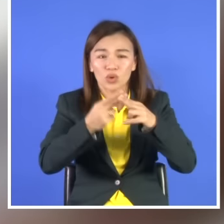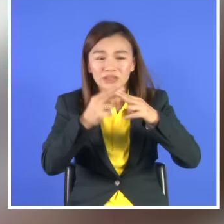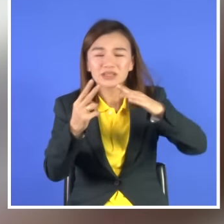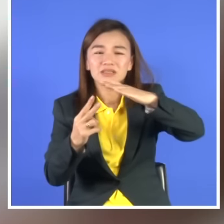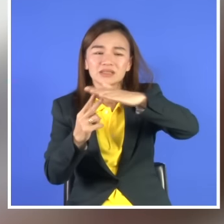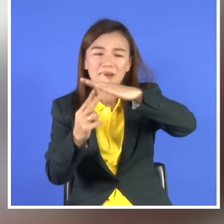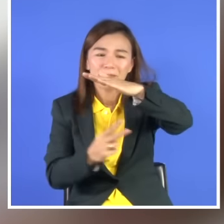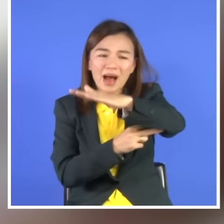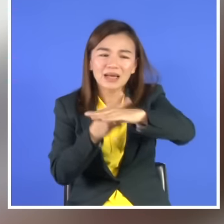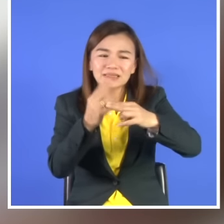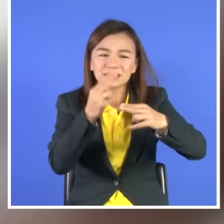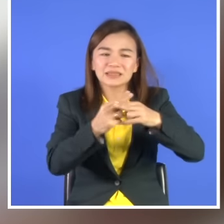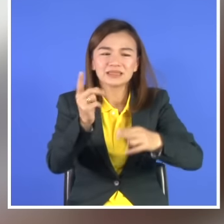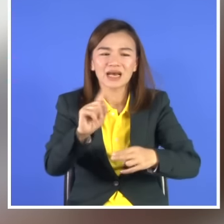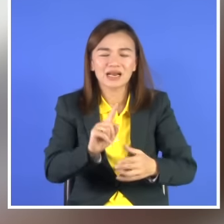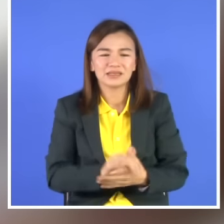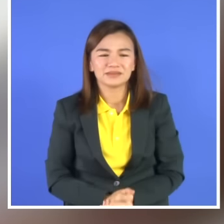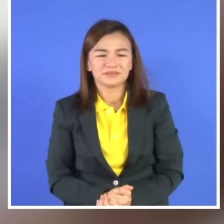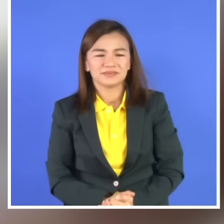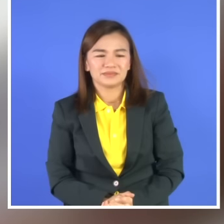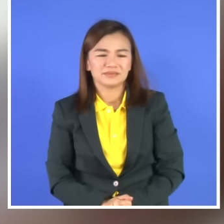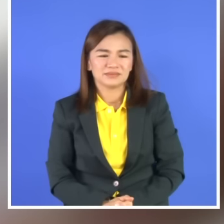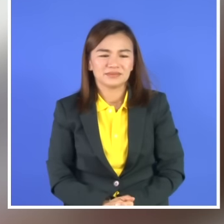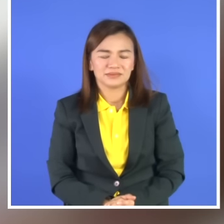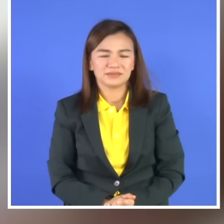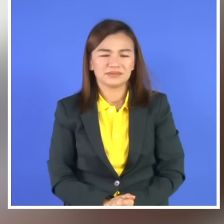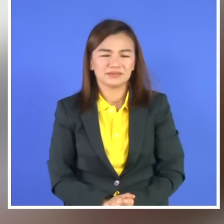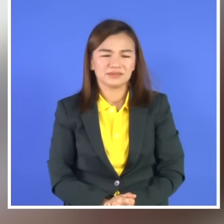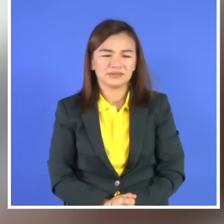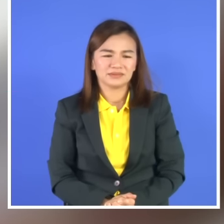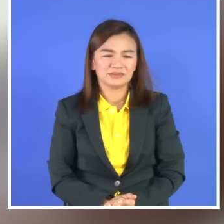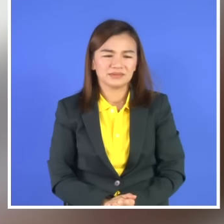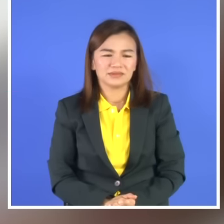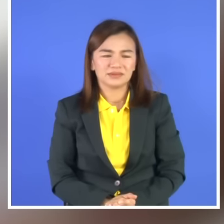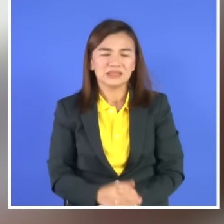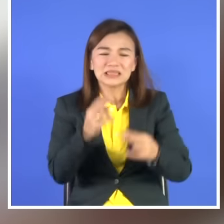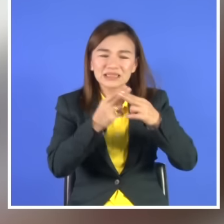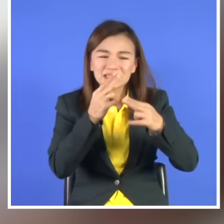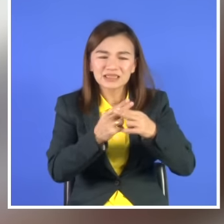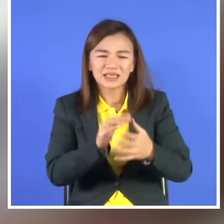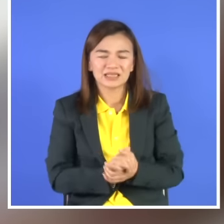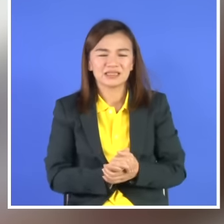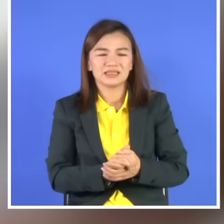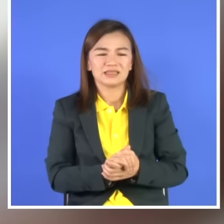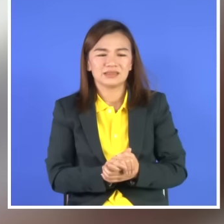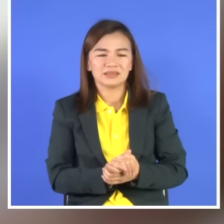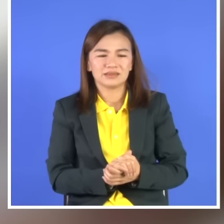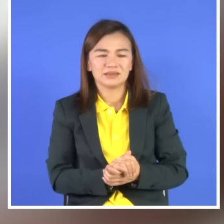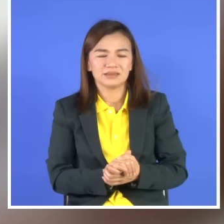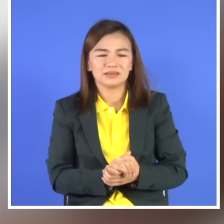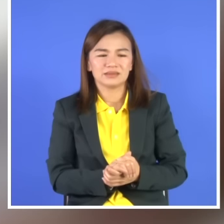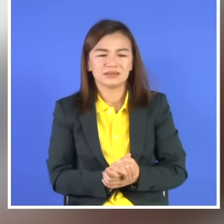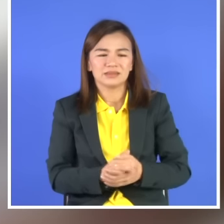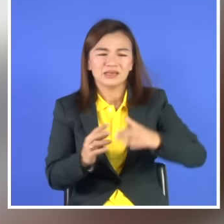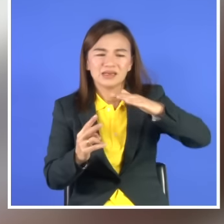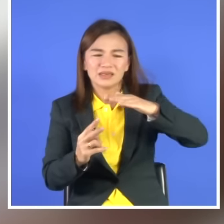มาถึงสะพานแล้วโอ้ยออกอะไรมาเนี่ยอ่านสะพานเนี่ยสะพานก็เขียนผิดเฮ้ย ส